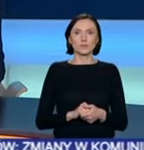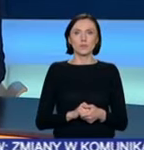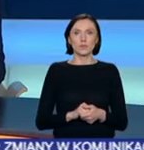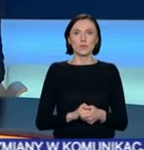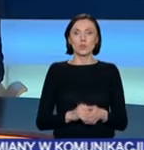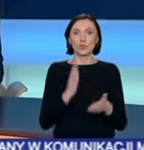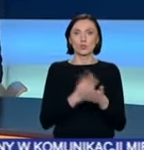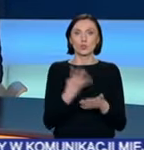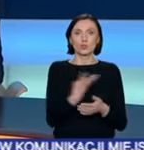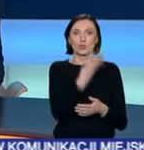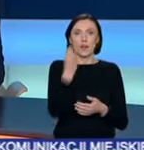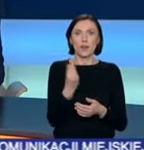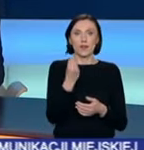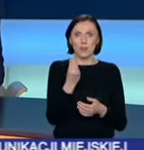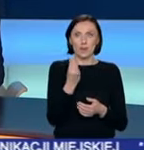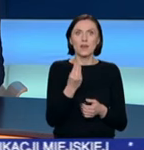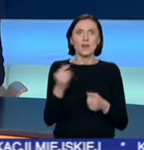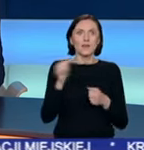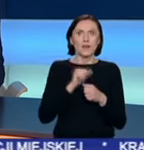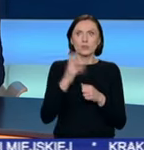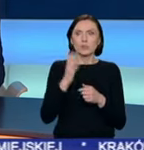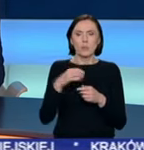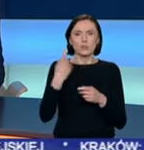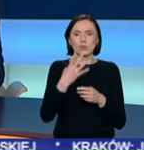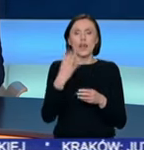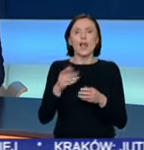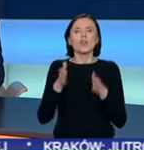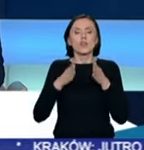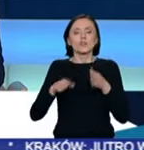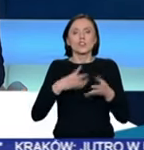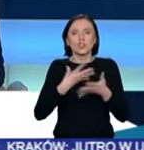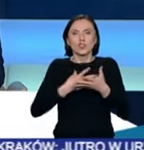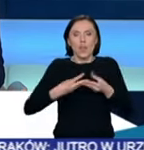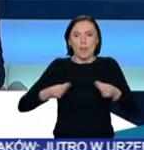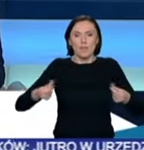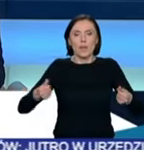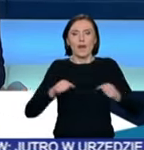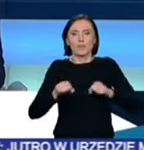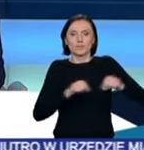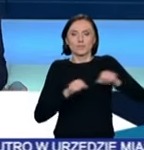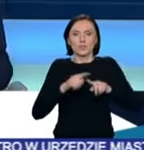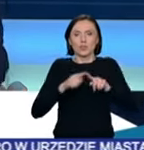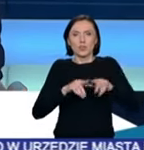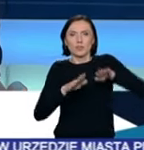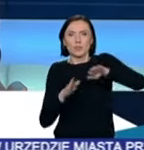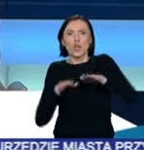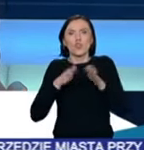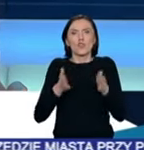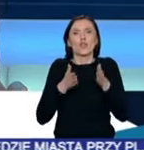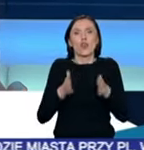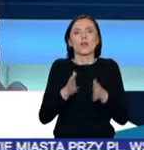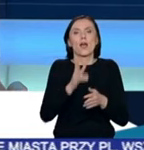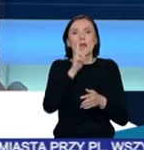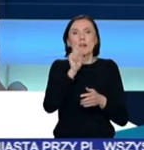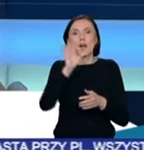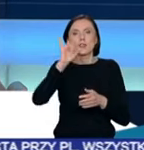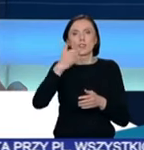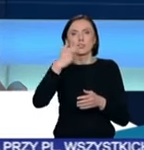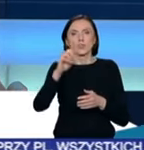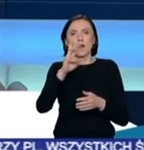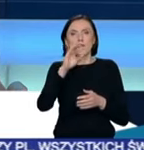Mija czwarty dzień od uaktywnienia się osuwiska na drodze krajowej 28 w Kasinie Wielkiej i właśnie ruszają tam badania geologiczne.